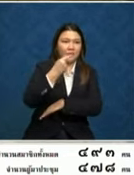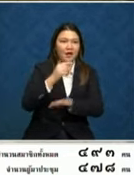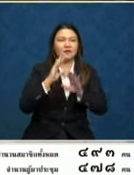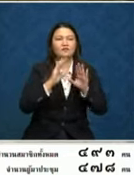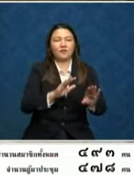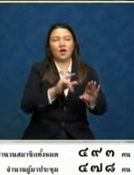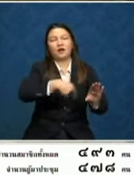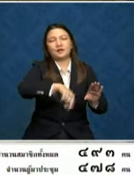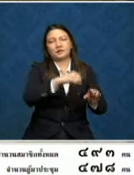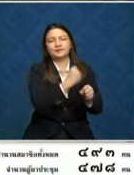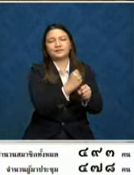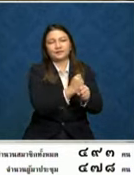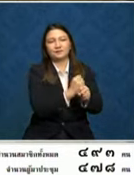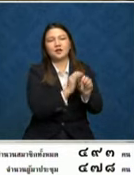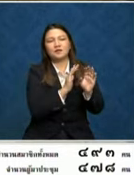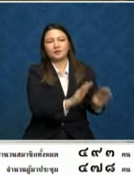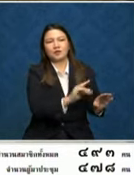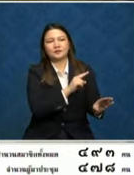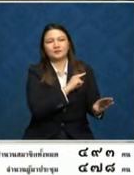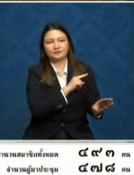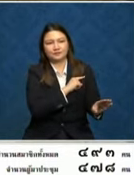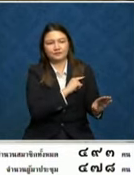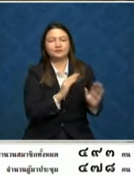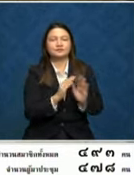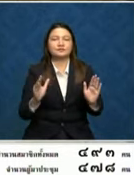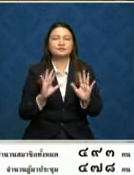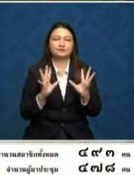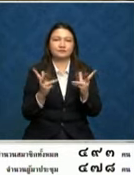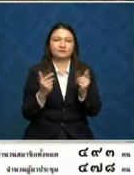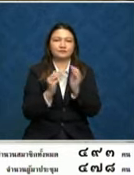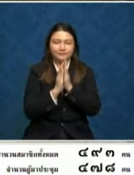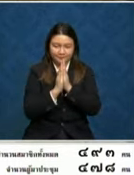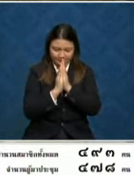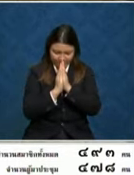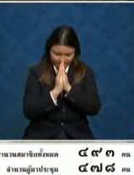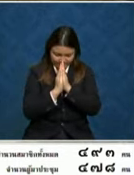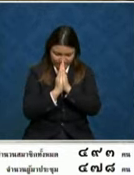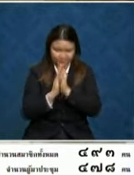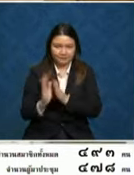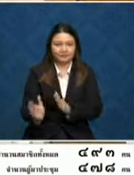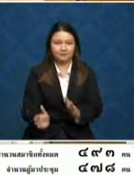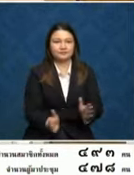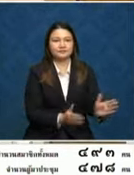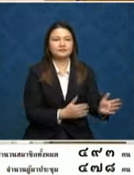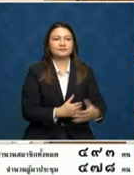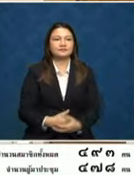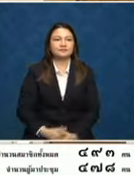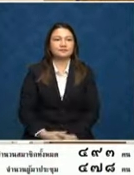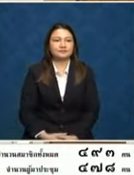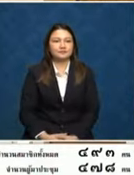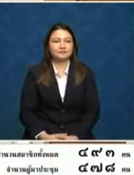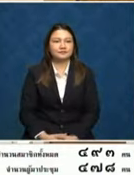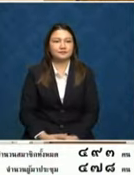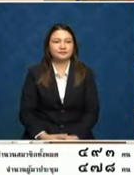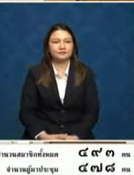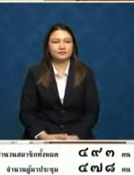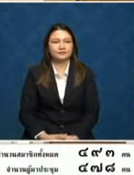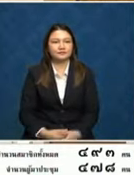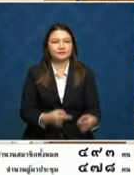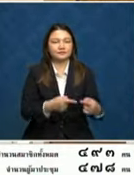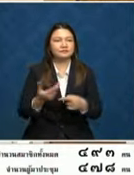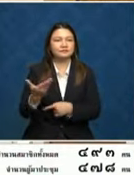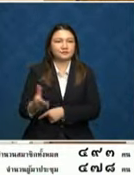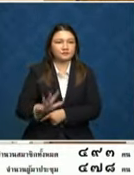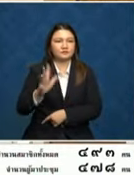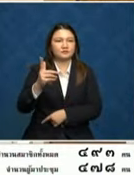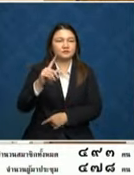ยตัวนี้นะครับนี่คือกราบเรียนท่านประธานไว้ขอบคุณครับ ครับขอบคุณครับต่อไปขอเชิญคุณชนทิชา